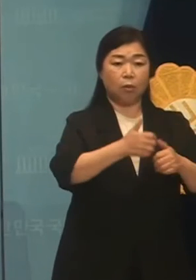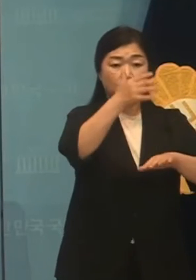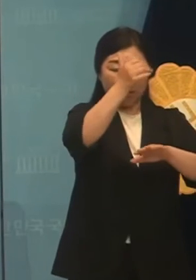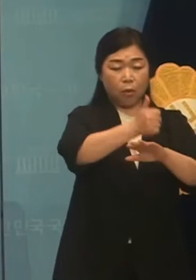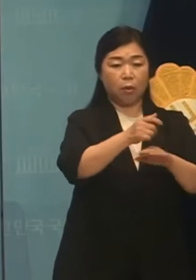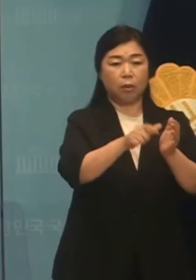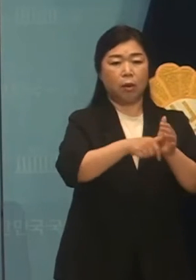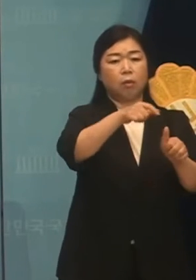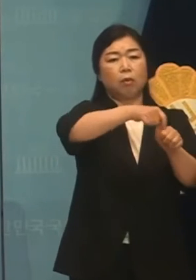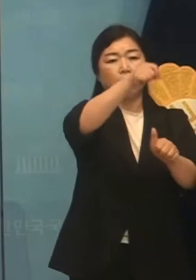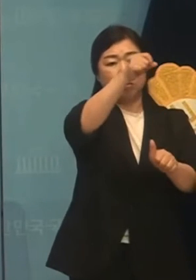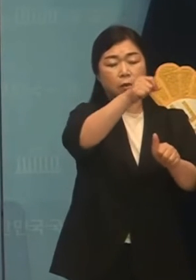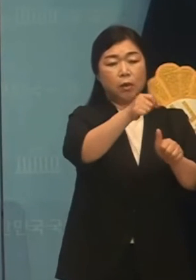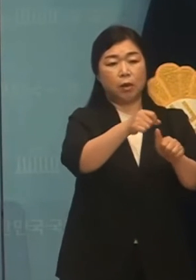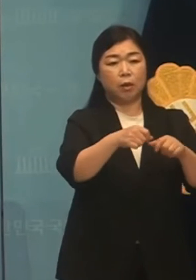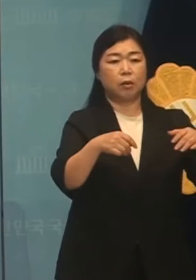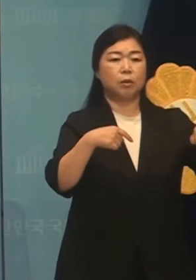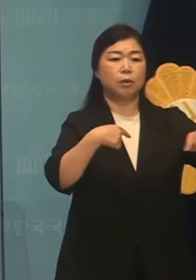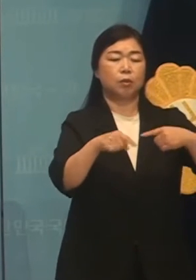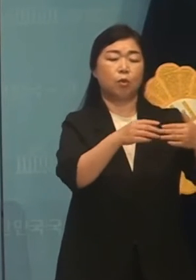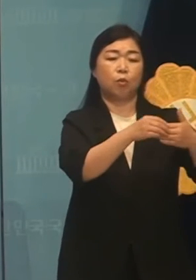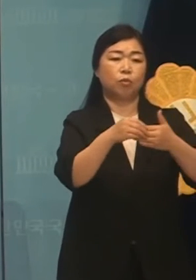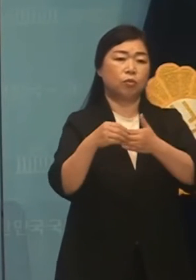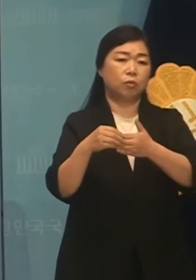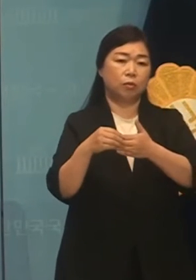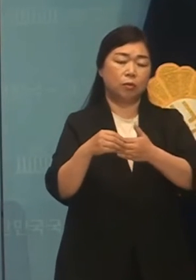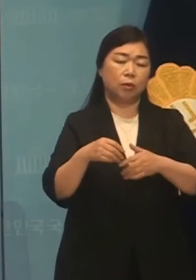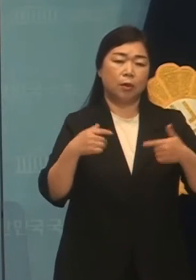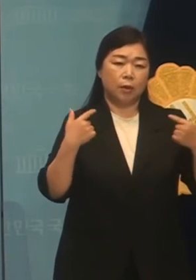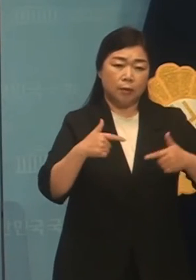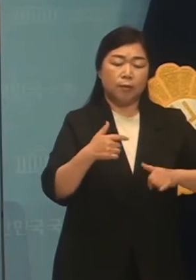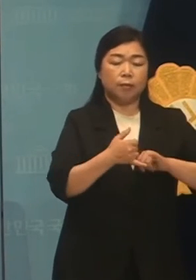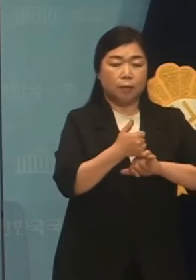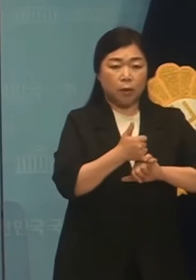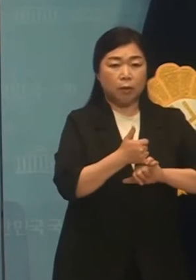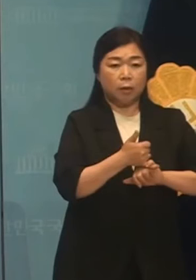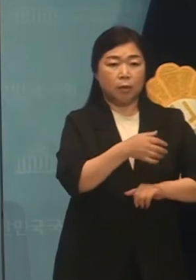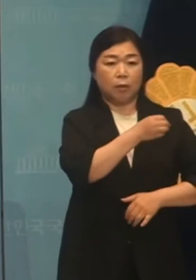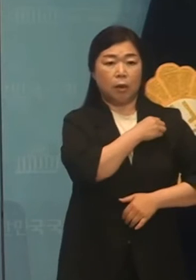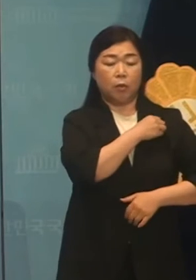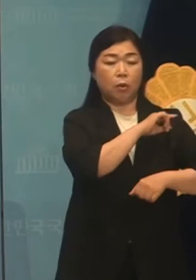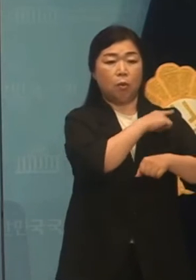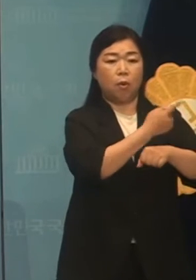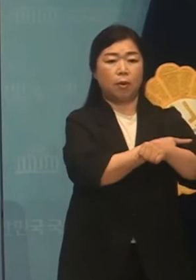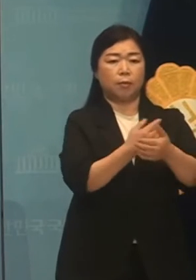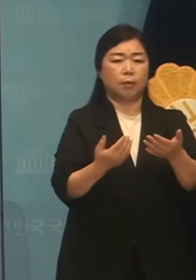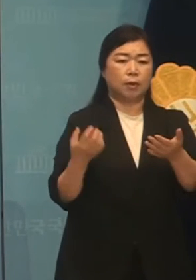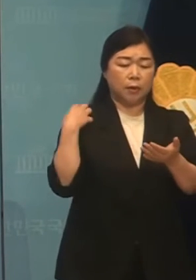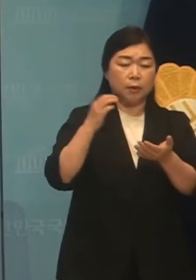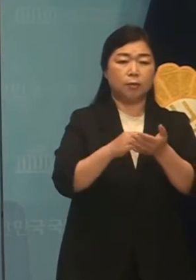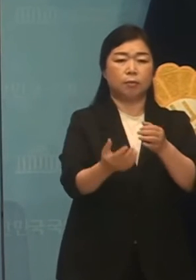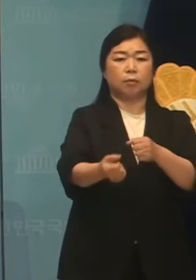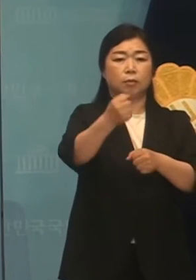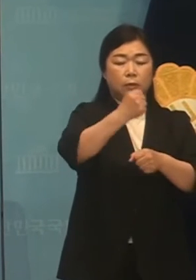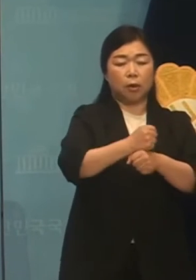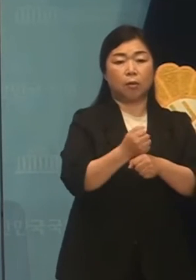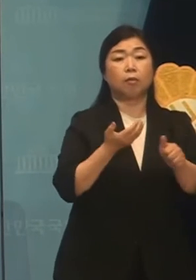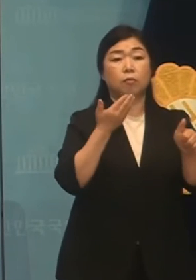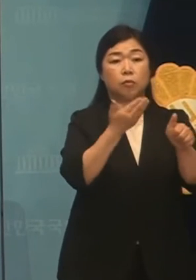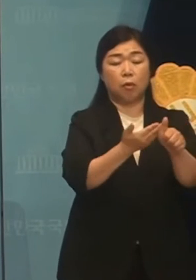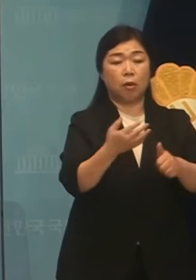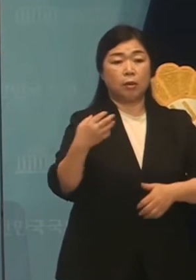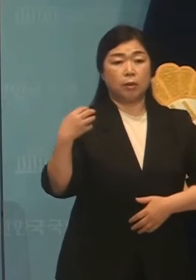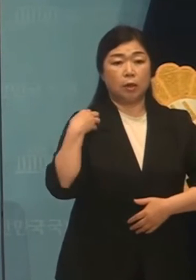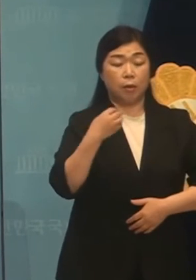선출되는 당 지도부는 반드시 당원의 권리를 되찾아주고 특히 책임당원은 우리